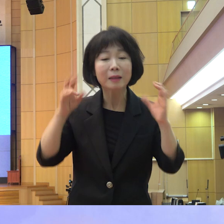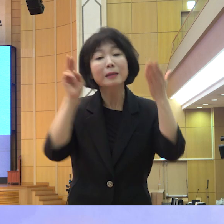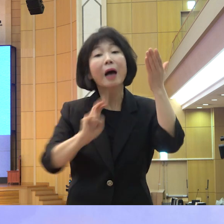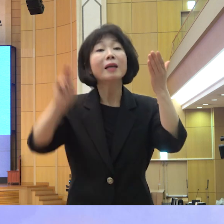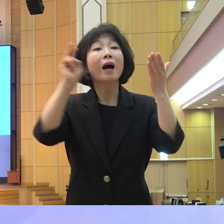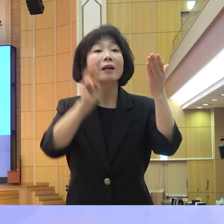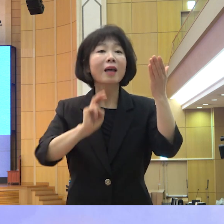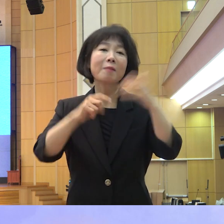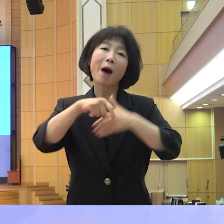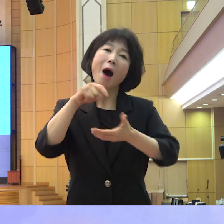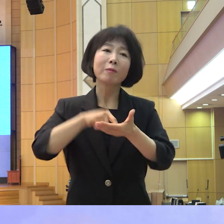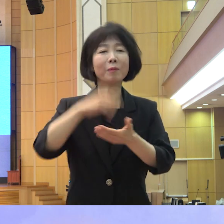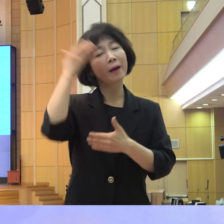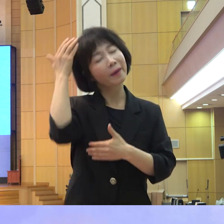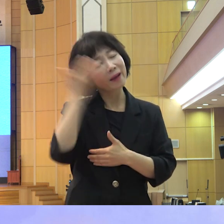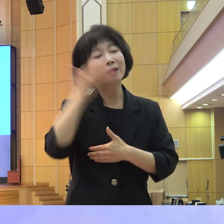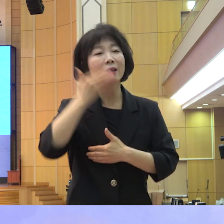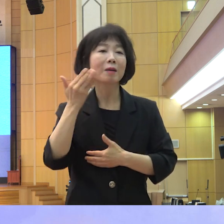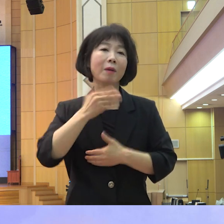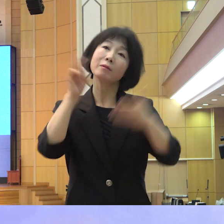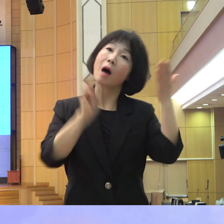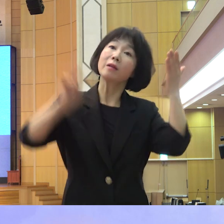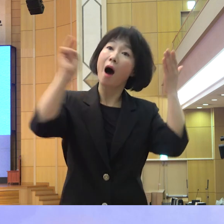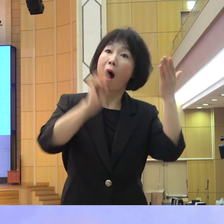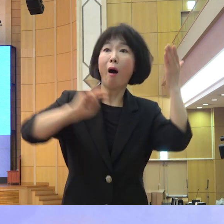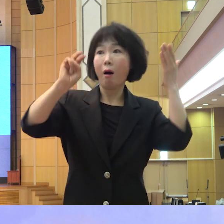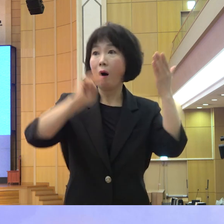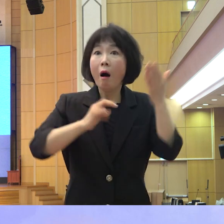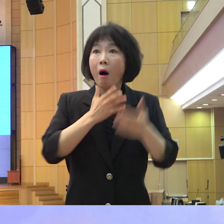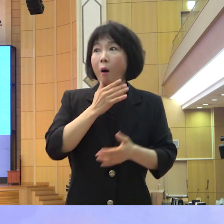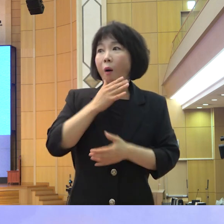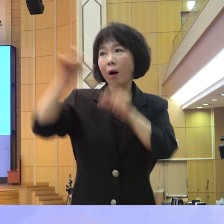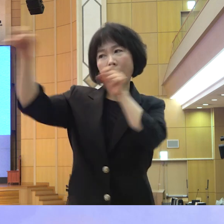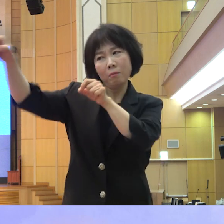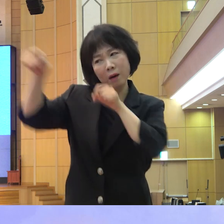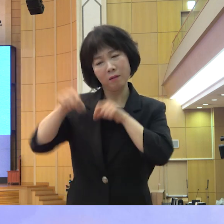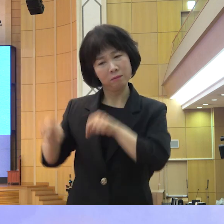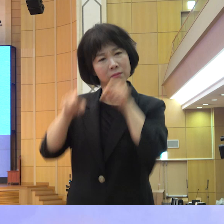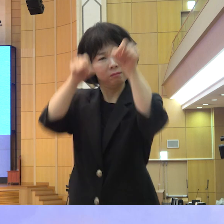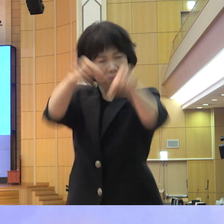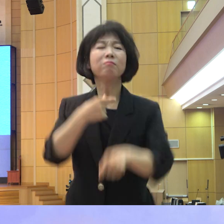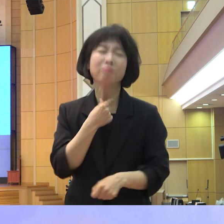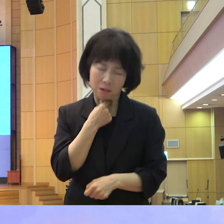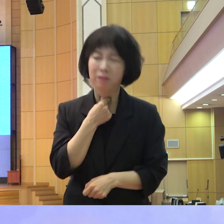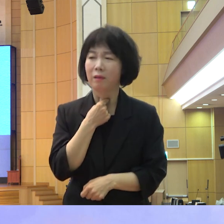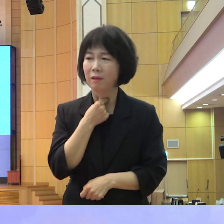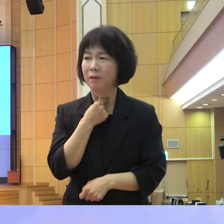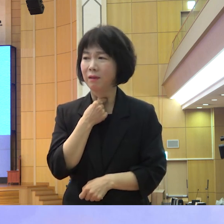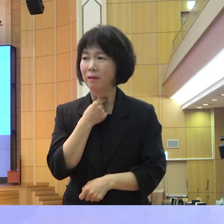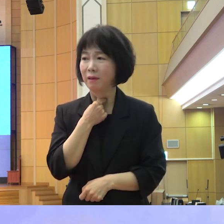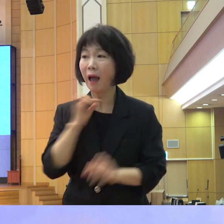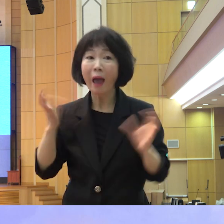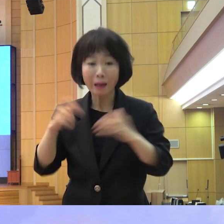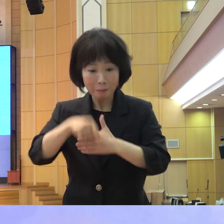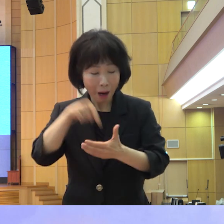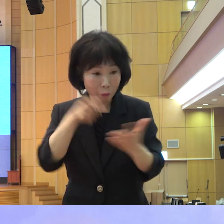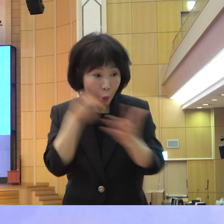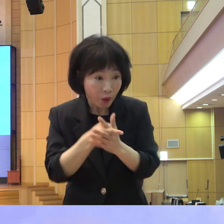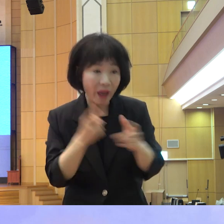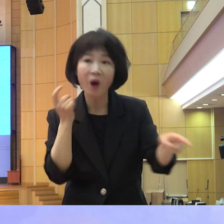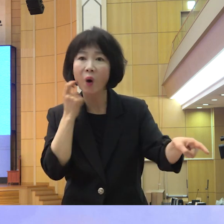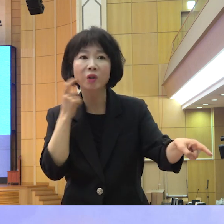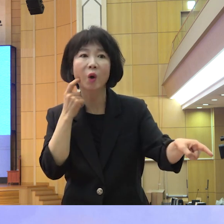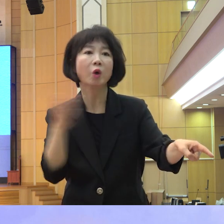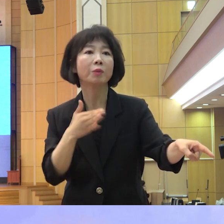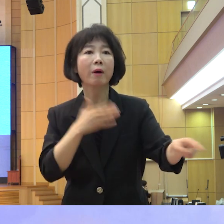순수하게 주님 앞에서 찬양을 합니까? 우리도 그와 같은 마음이어야 된다는 거예요. 아이들은 거짓이 없습니다.